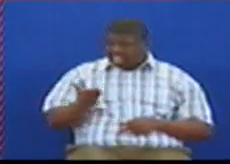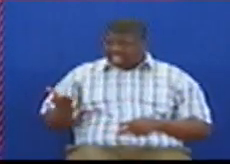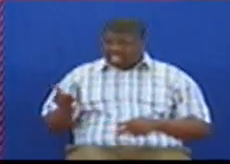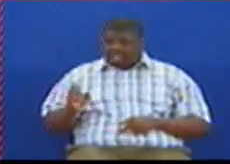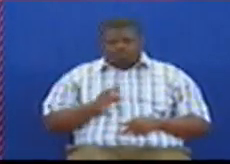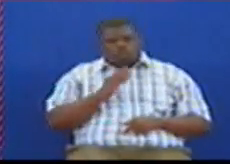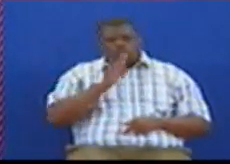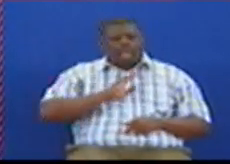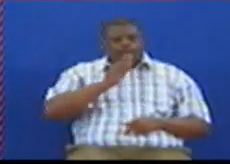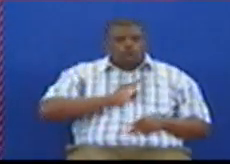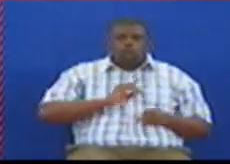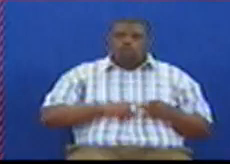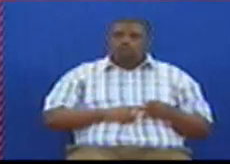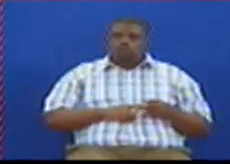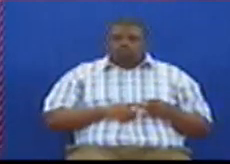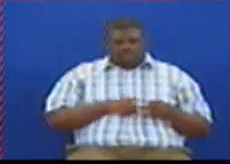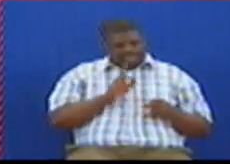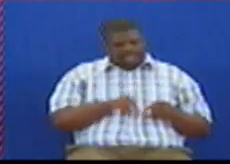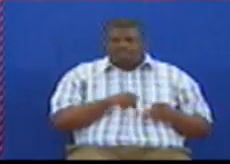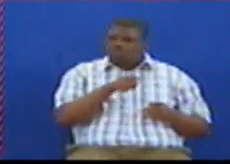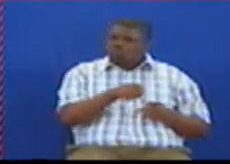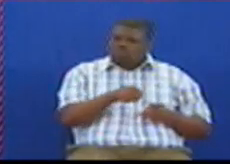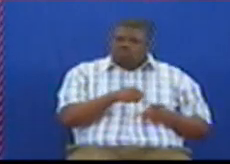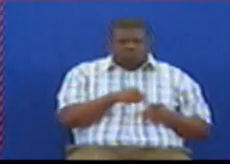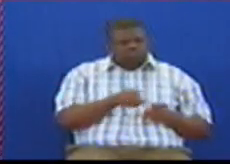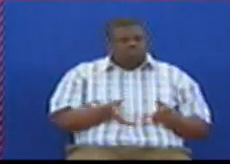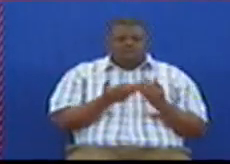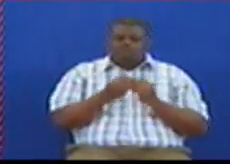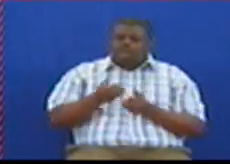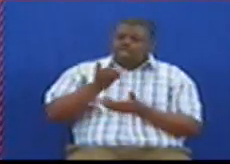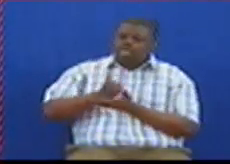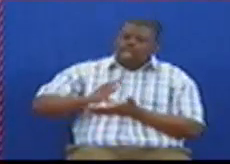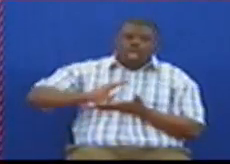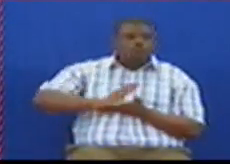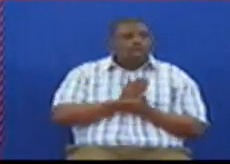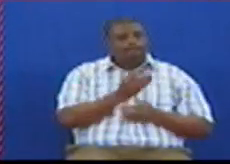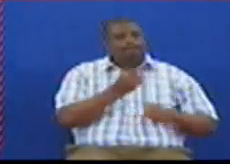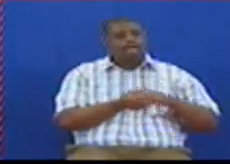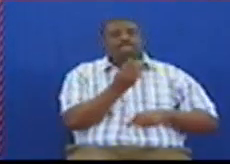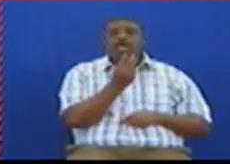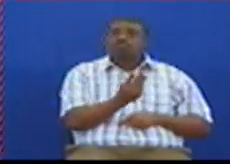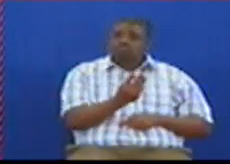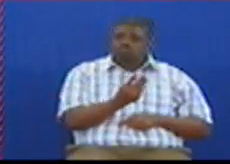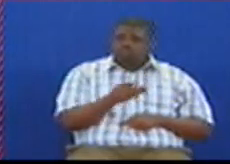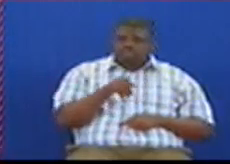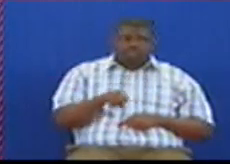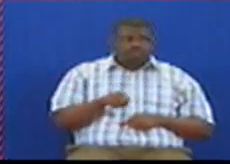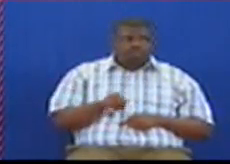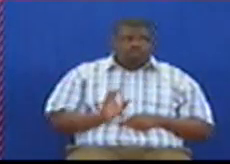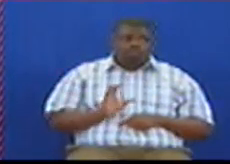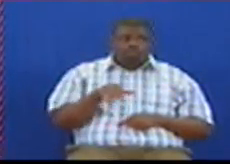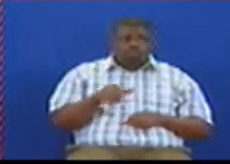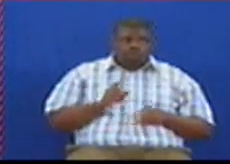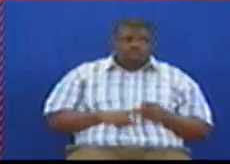mheshimiwa waziri, kama tukiugawa huu mkoa, mkoa unaugawa mara tatu. Lakini katika mgawanyo wa fedha mazotoa za halmashauri na za mkoa huwa